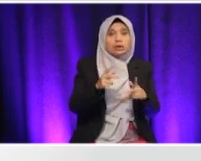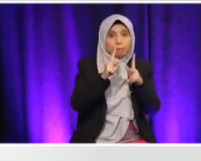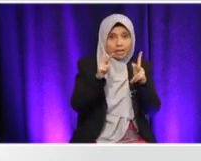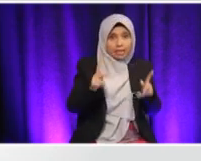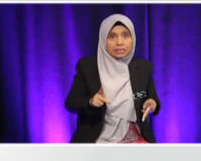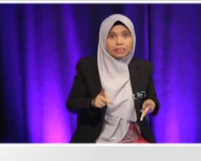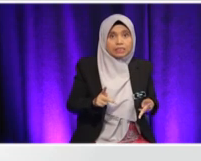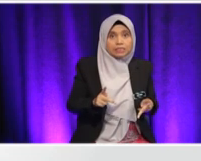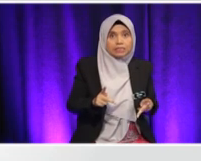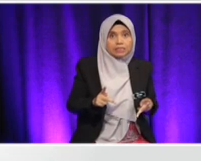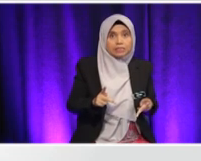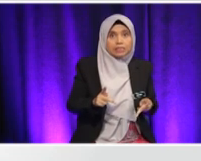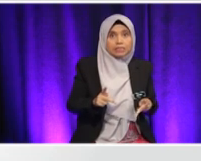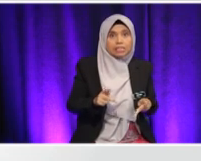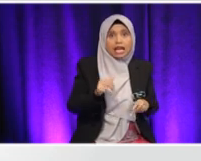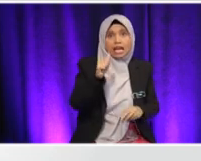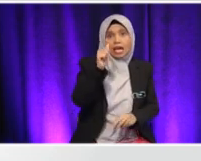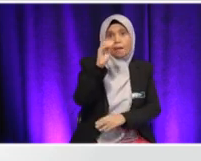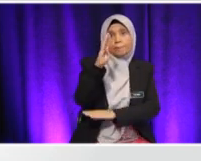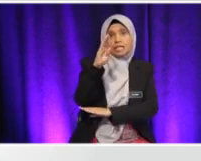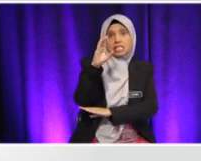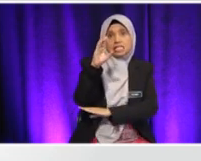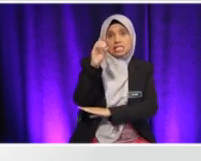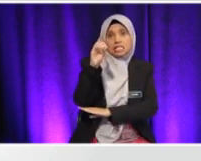memeriksa dengan kaidah ABCDE